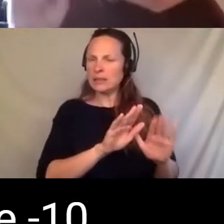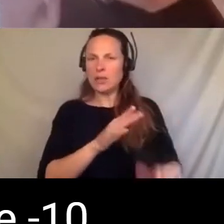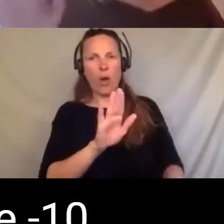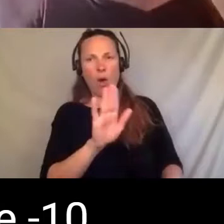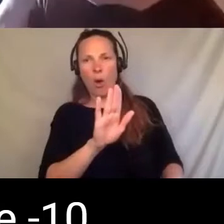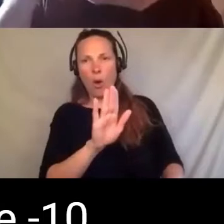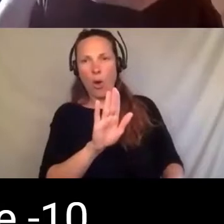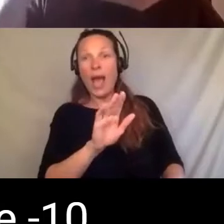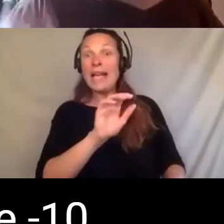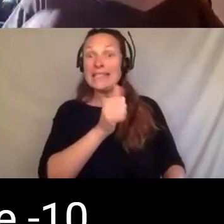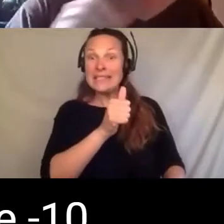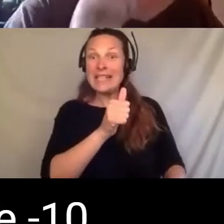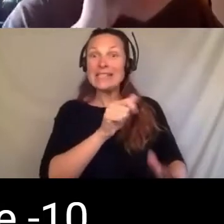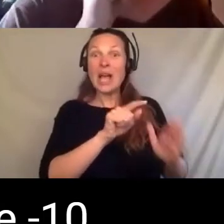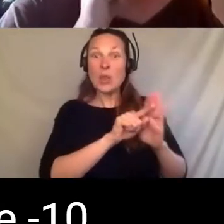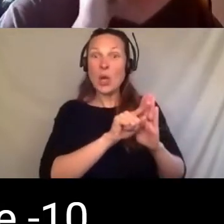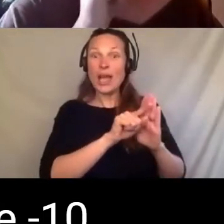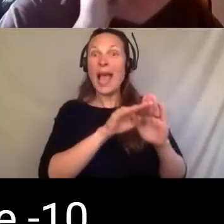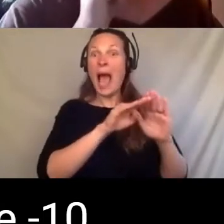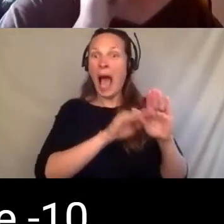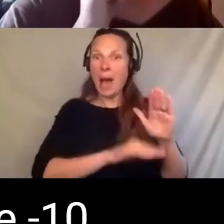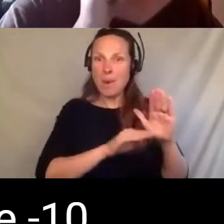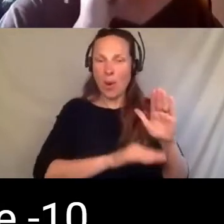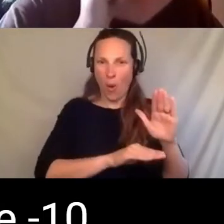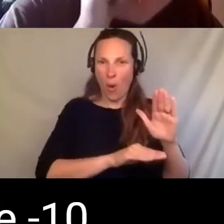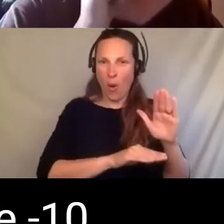moins que 10, pardon.